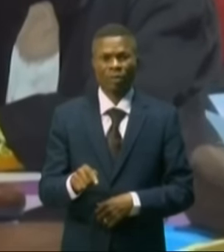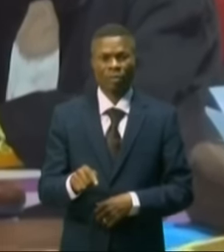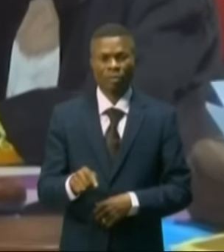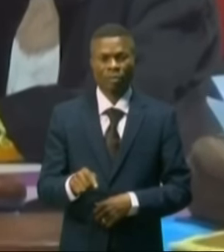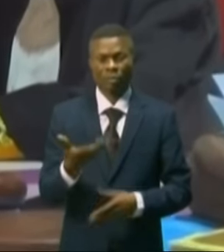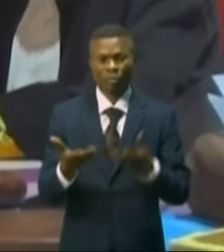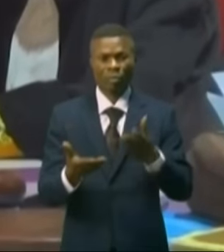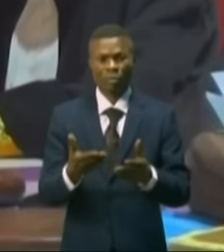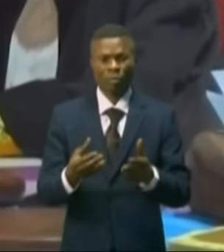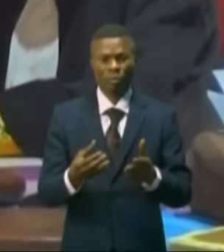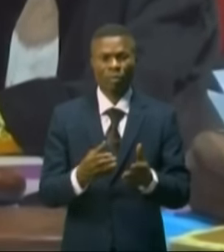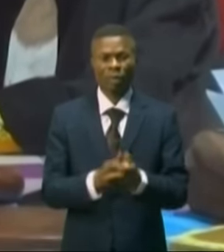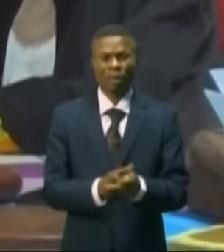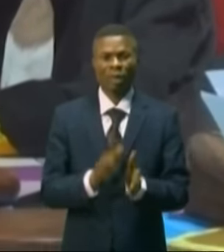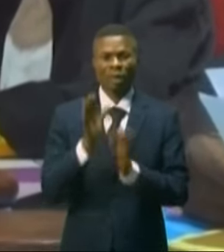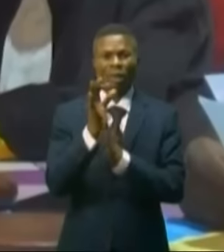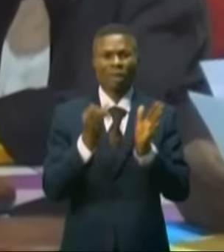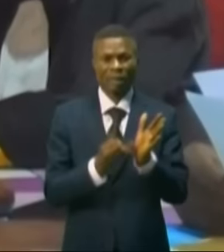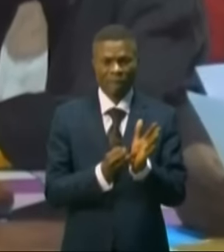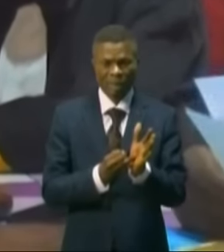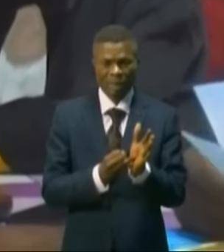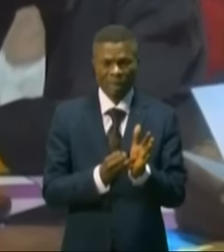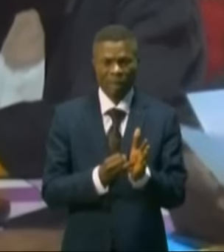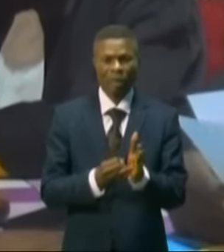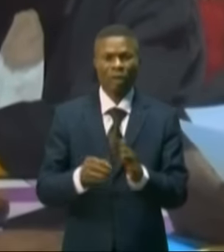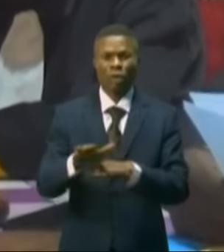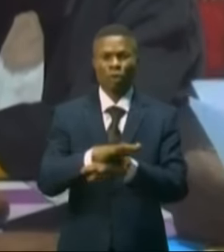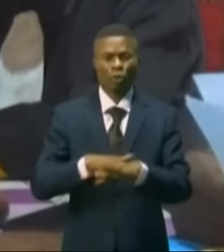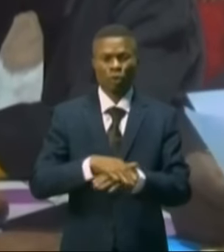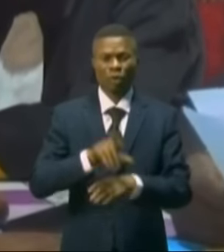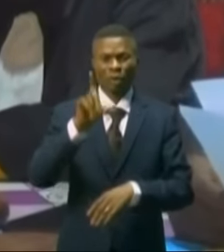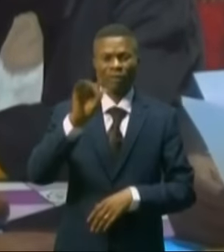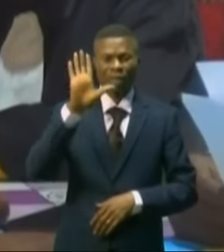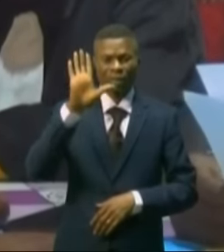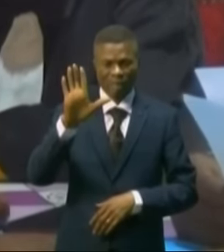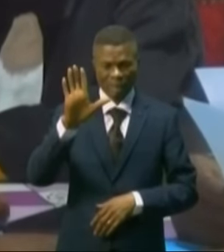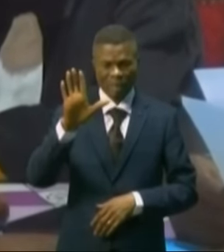soit 17 voix sur 25. En conséquence,